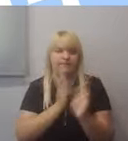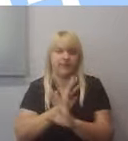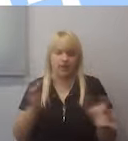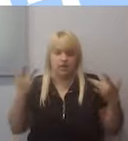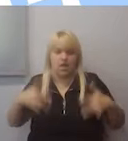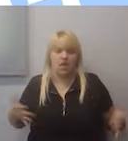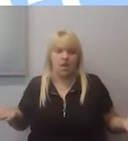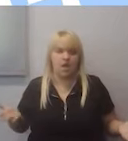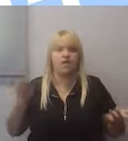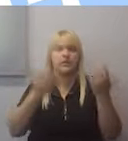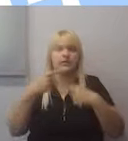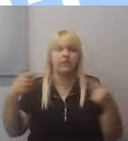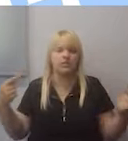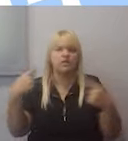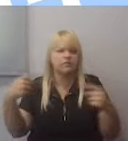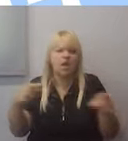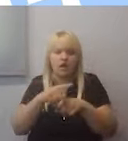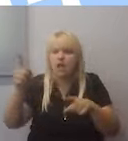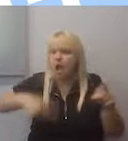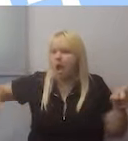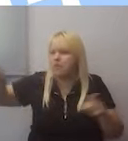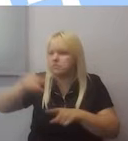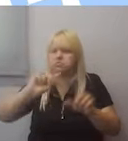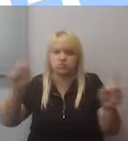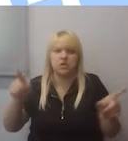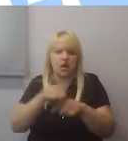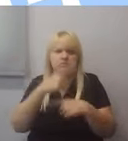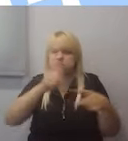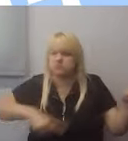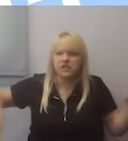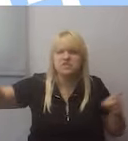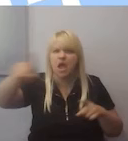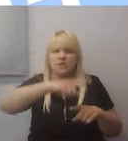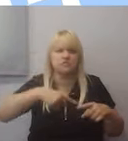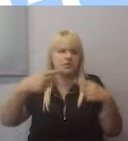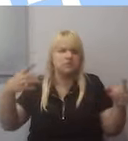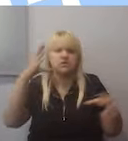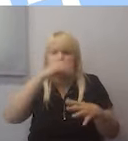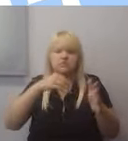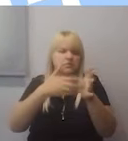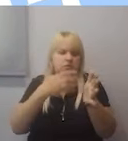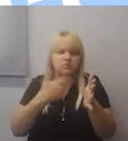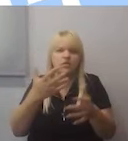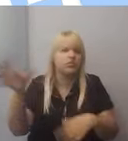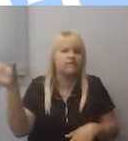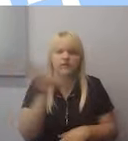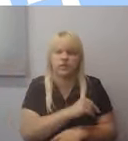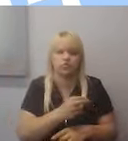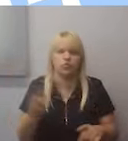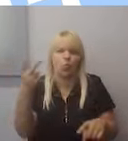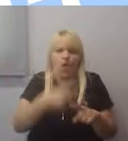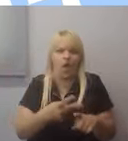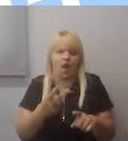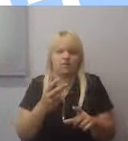inventārs mums ir visapkārt ar to kas ir visapkārt visu var izmantot duālā pielietojamībā